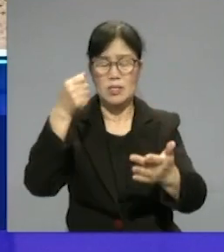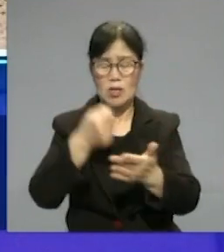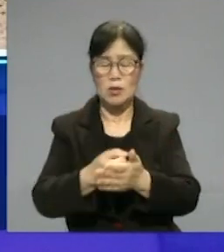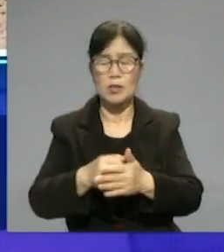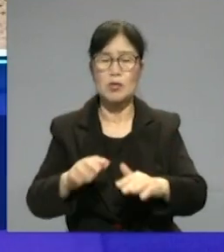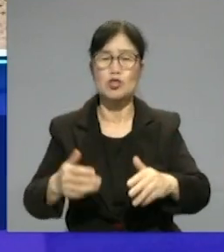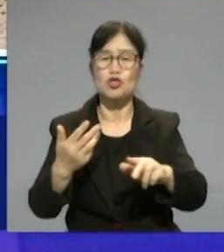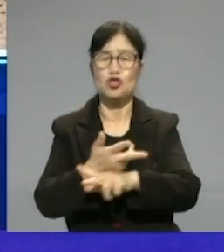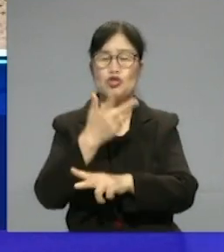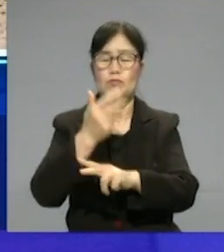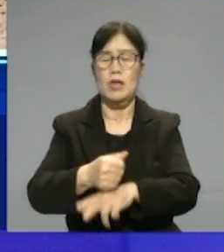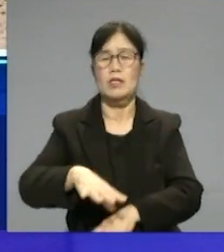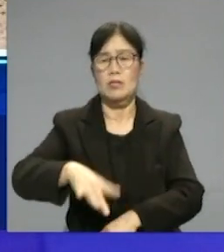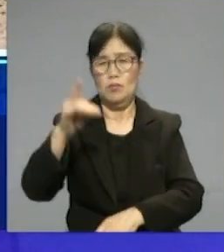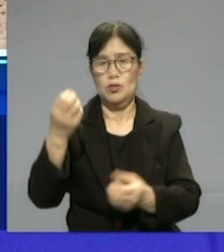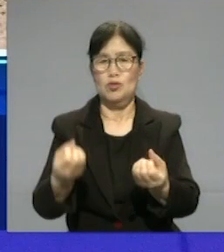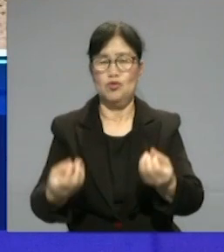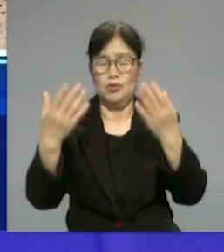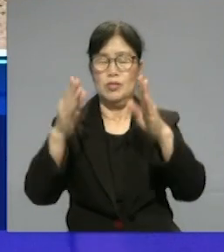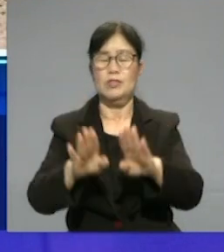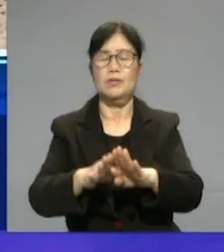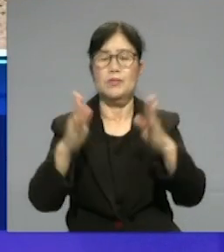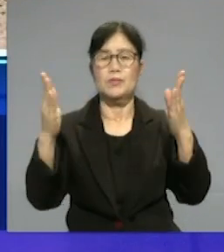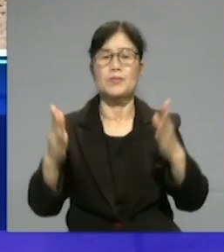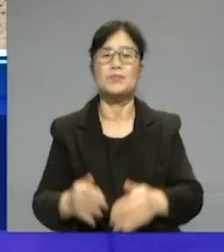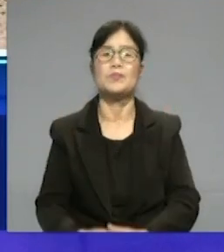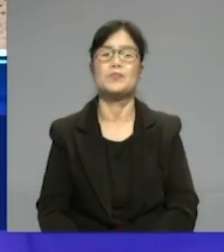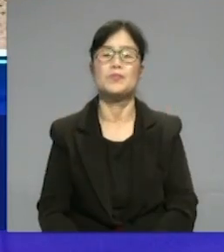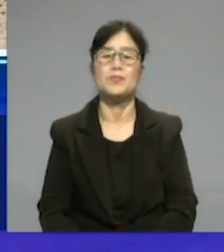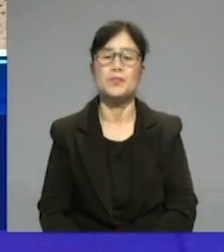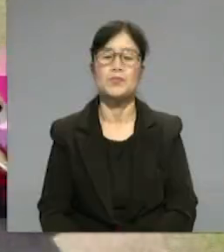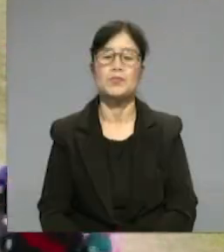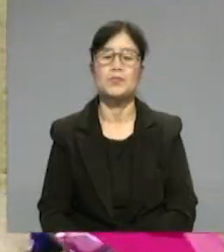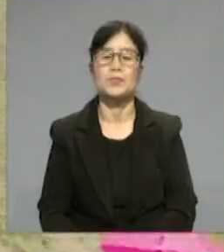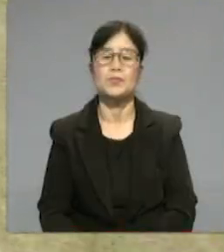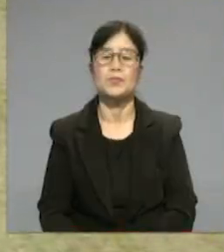이번 주말에 첫 축제를 엽니다. 권현 기자입니다.